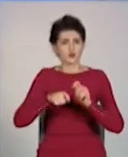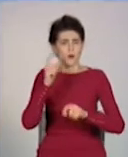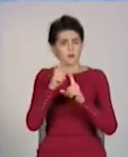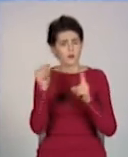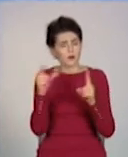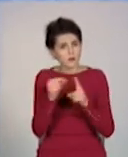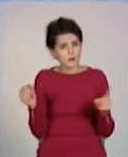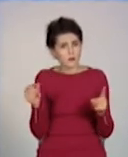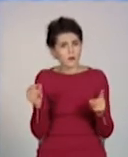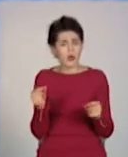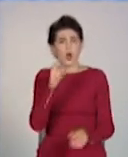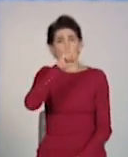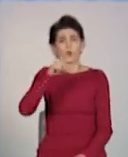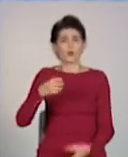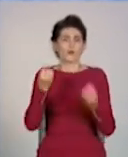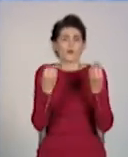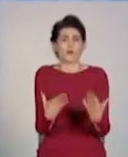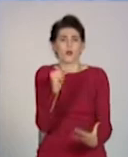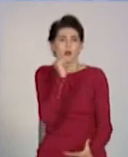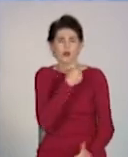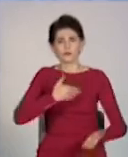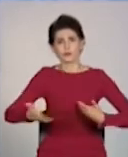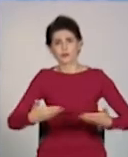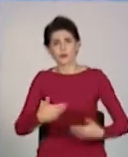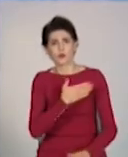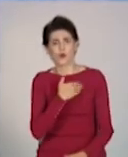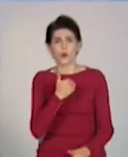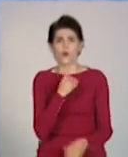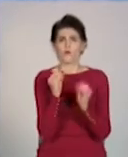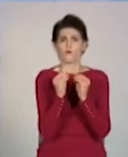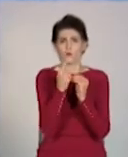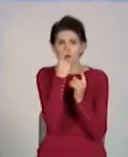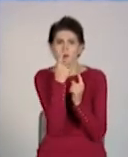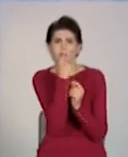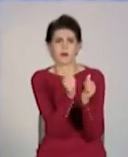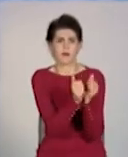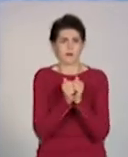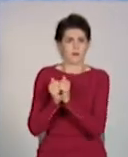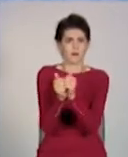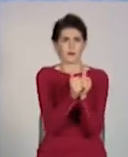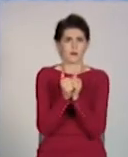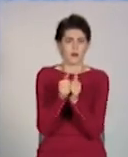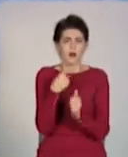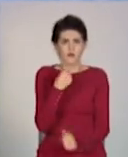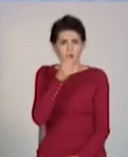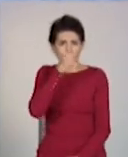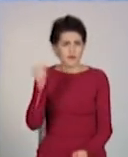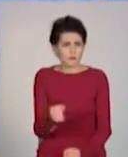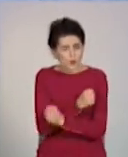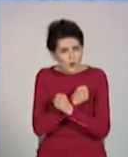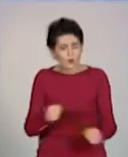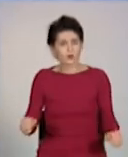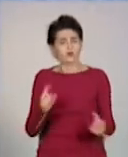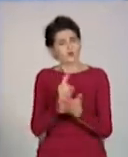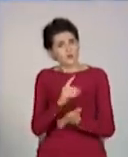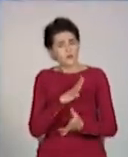все. Людям лінь просто, лінь ходити. Вони звикли, що їм до під'їзду треба їх підвозити, розумієш? Занесіть ще на четвертий етаж квартиру. Вийшли з дому до